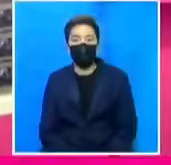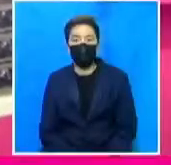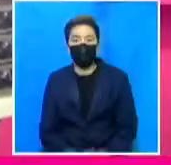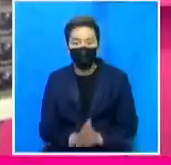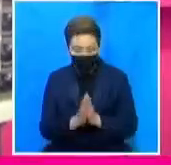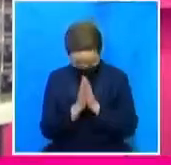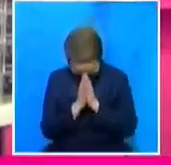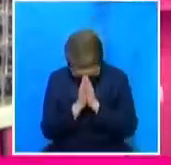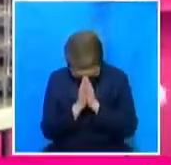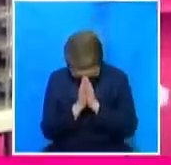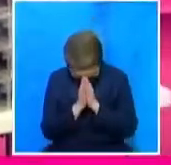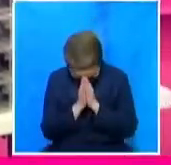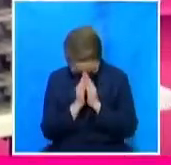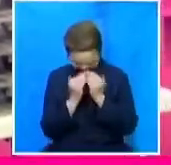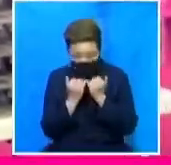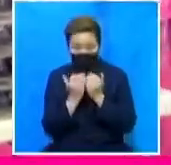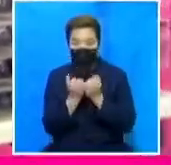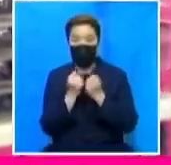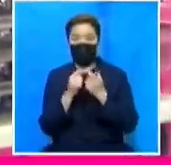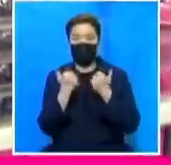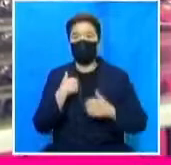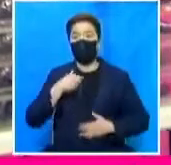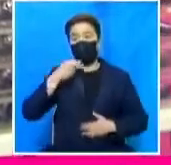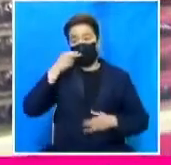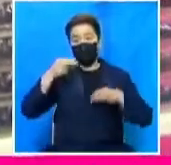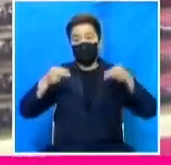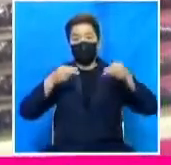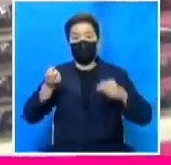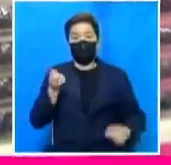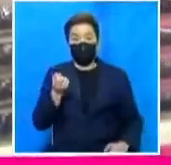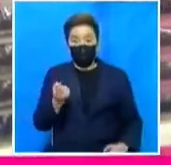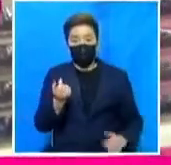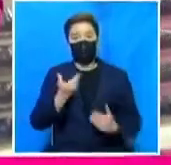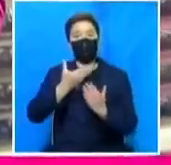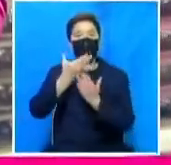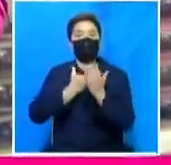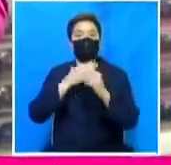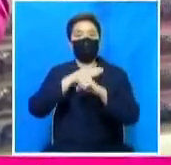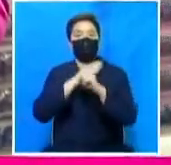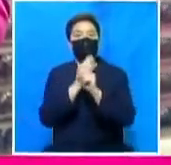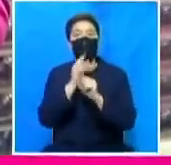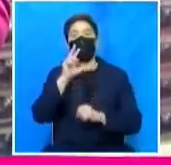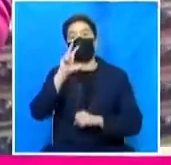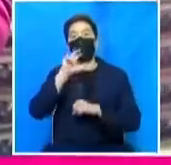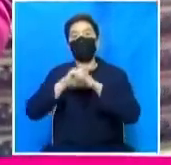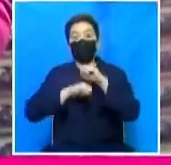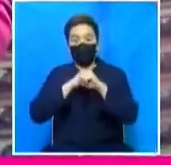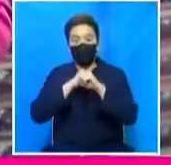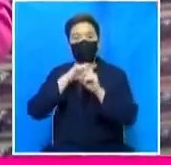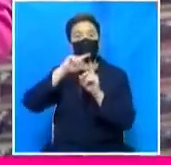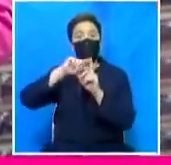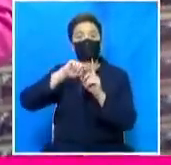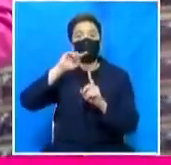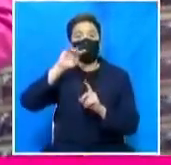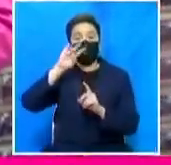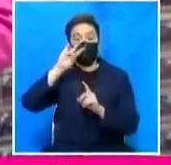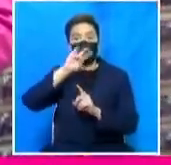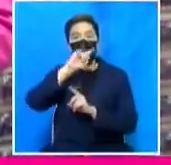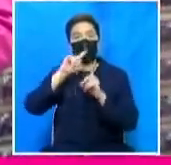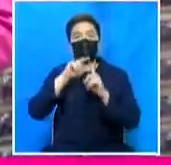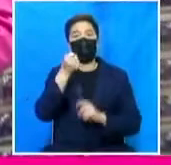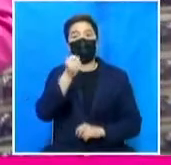สวัสดีค่ะคุณผู้ชมคะต้อนรับเข้าสู่การถ่ายทอดสดการออกรางวัลสลากออมสินพิเศษ3ปีประจำวันที่16กรกฎาค